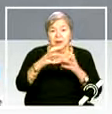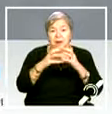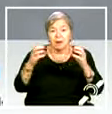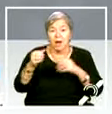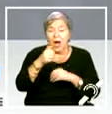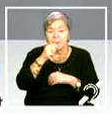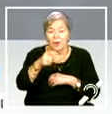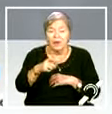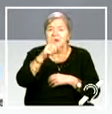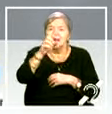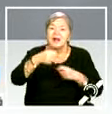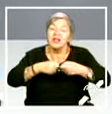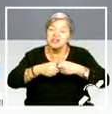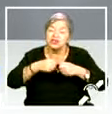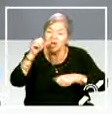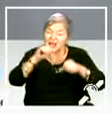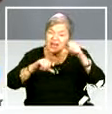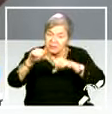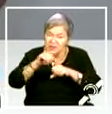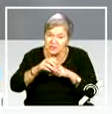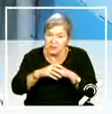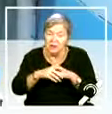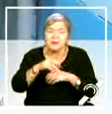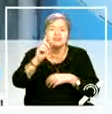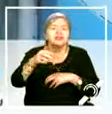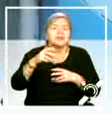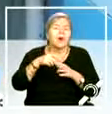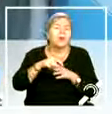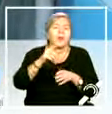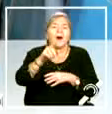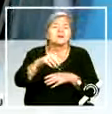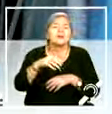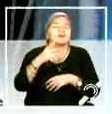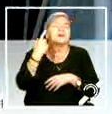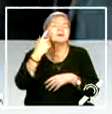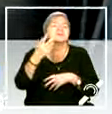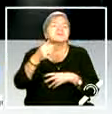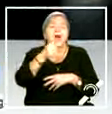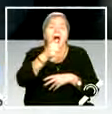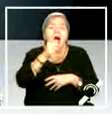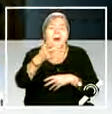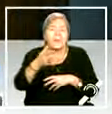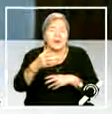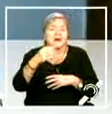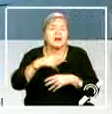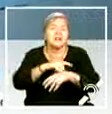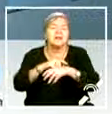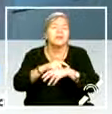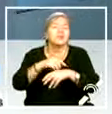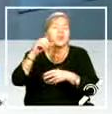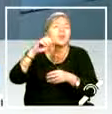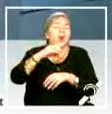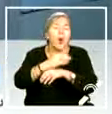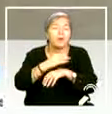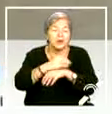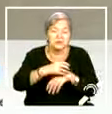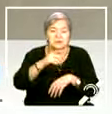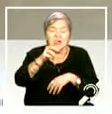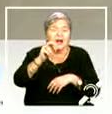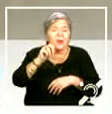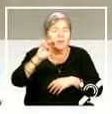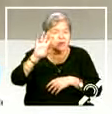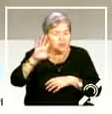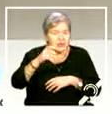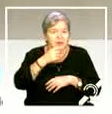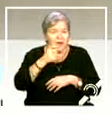Fost inginer chimist și director al sistemului de gospodărire a apelor Vrancea în perioada comunistă, Viorel Ciubuc, acum în vârstă de 85 de ani, și-a petrecut ultimii ani